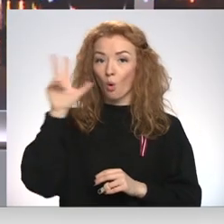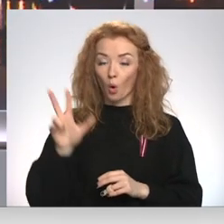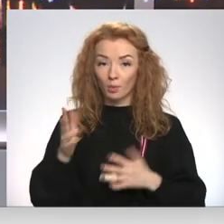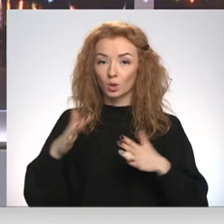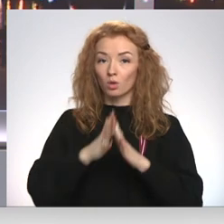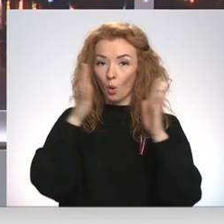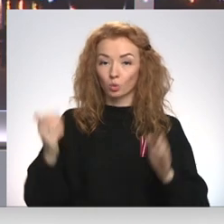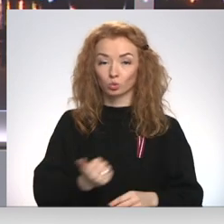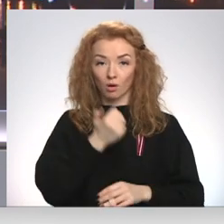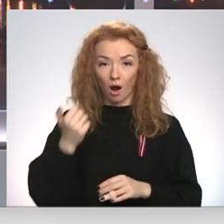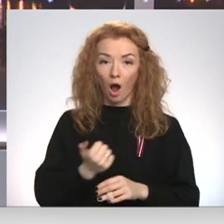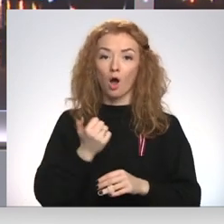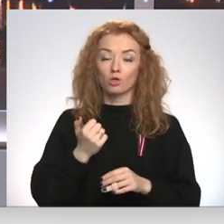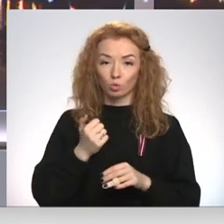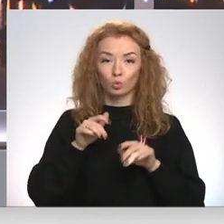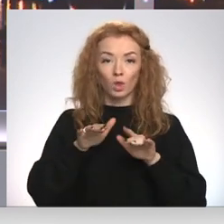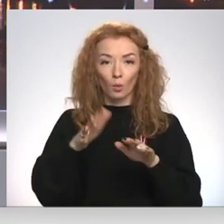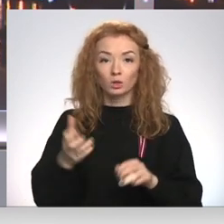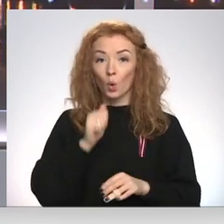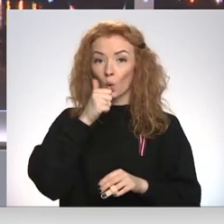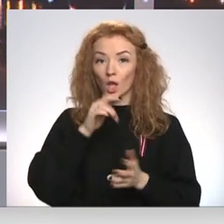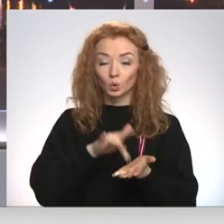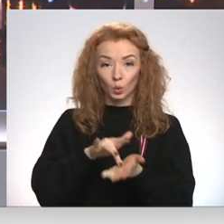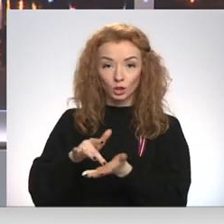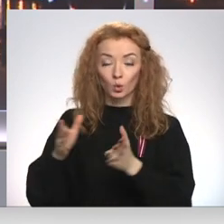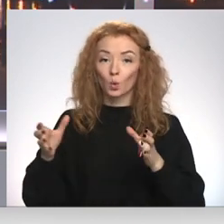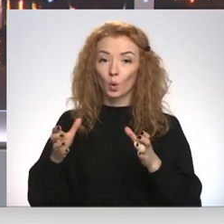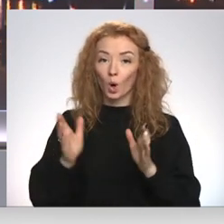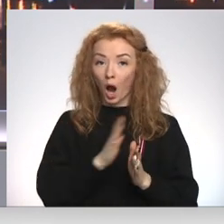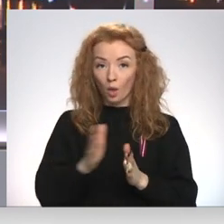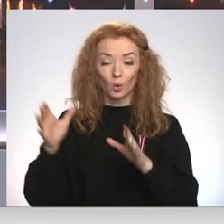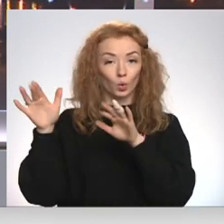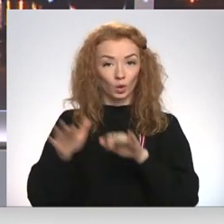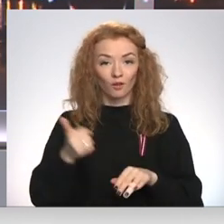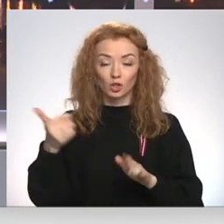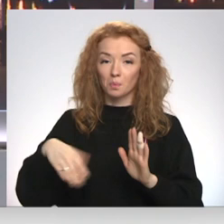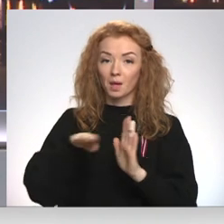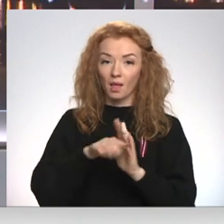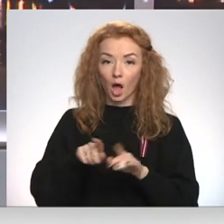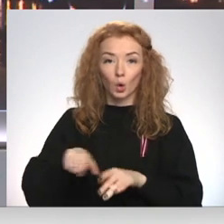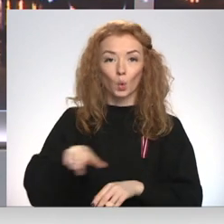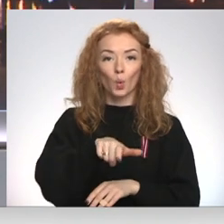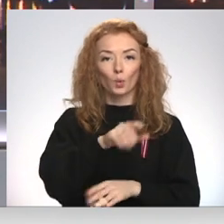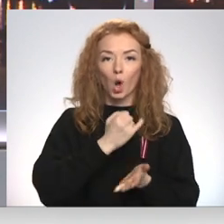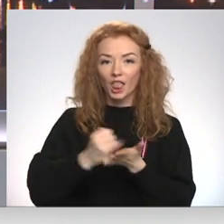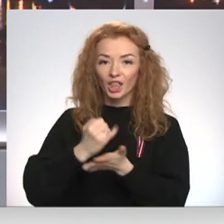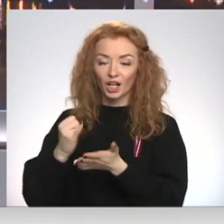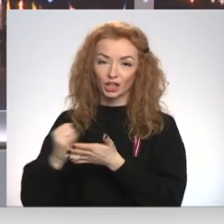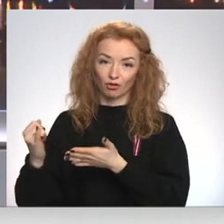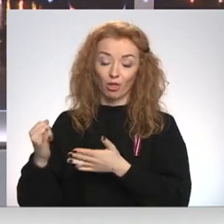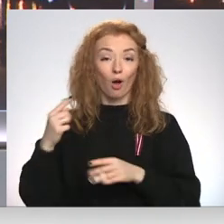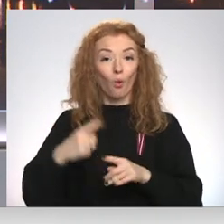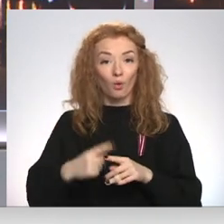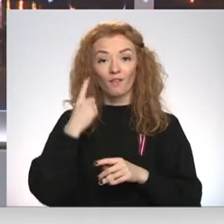gadus nodarbojas ar ūdens turismu. Ik rudeni, kopā ar dombiedriem, viņš piedalās arī upju attīrīšanas talkās. Viena